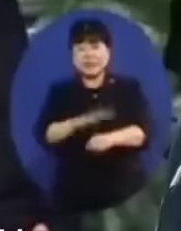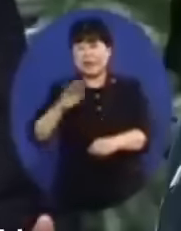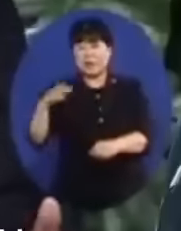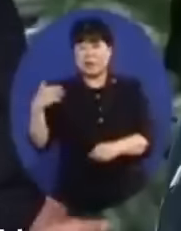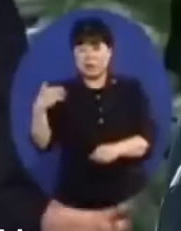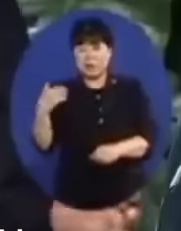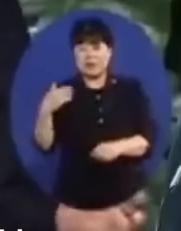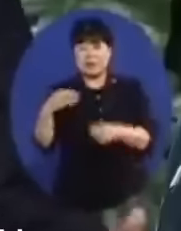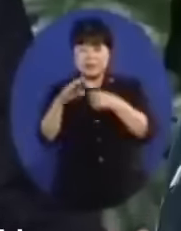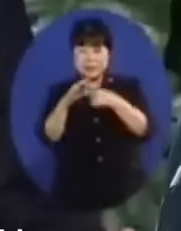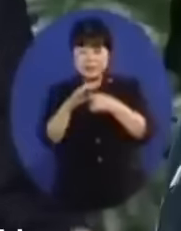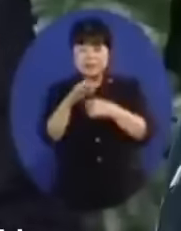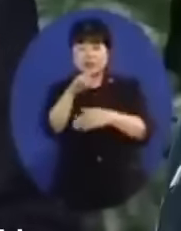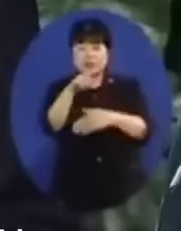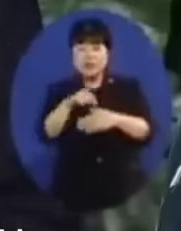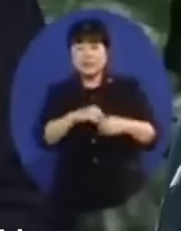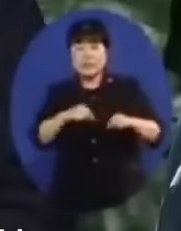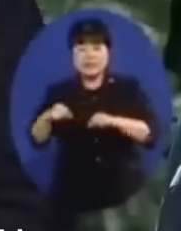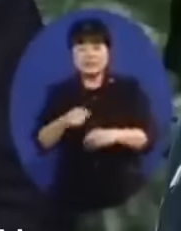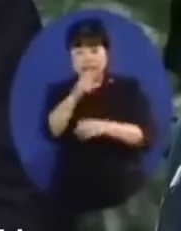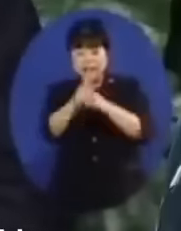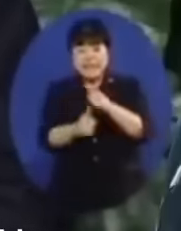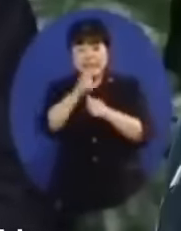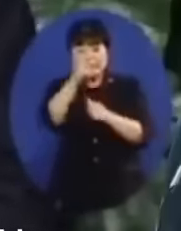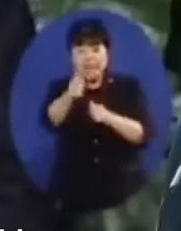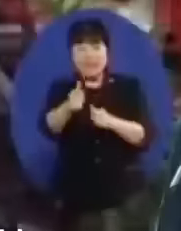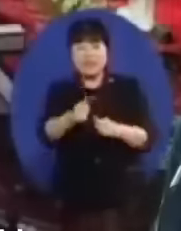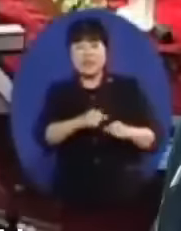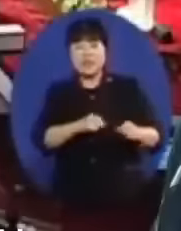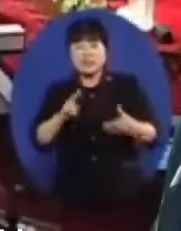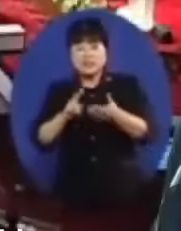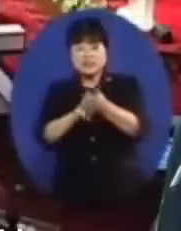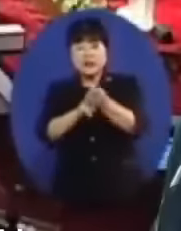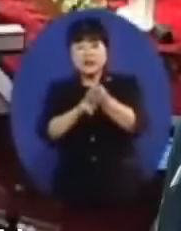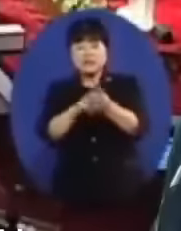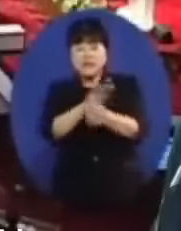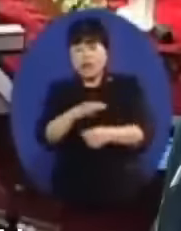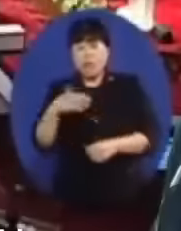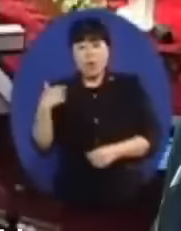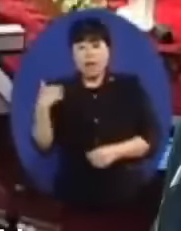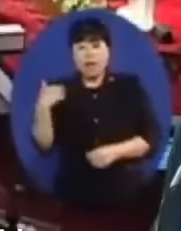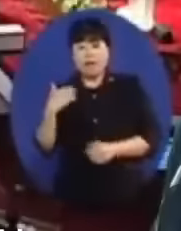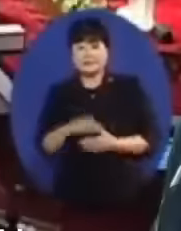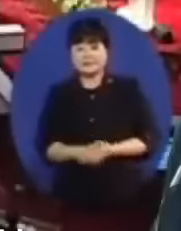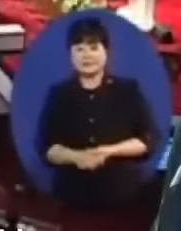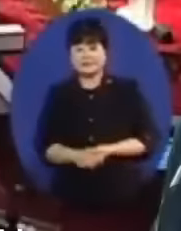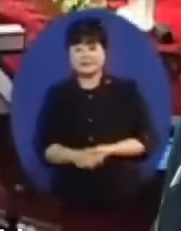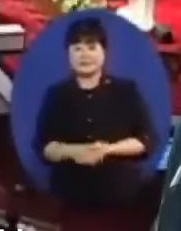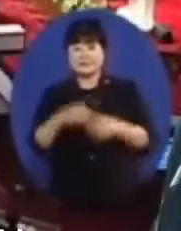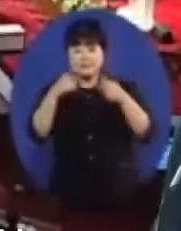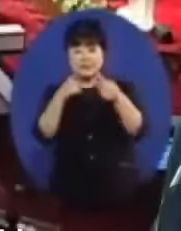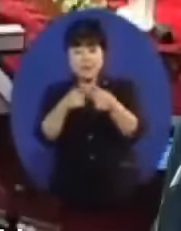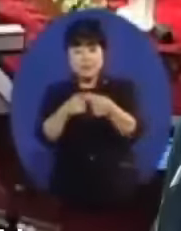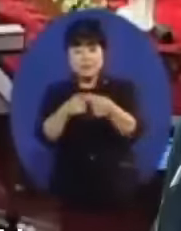못하면 우리 가운데 역사하는 하나님의 역사를 잘 알 수가 없게 되는 것입니다.